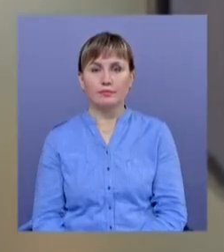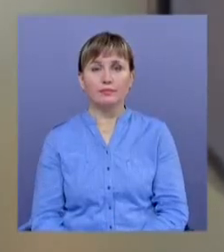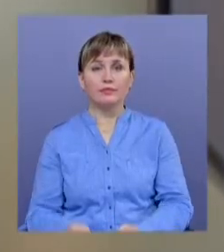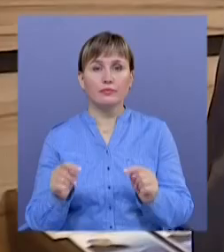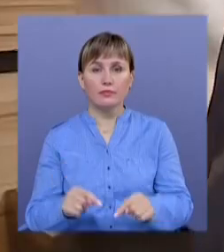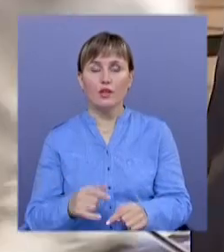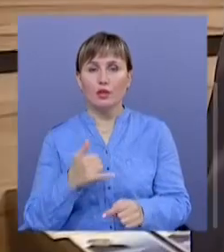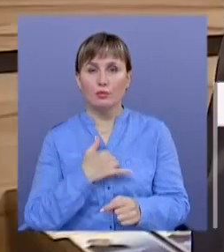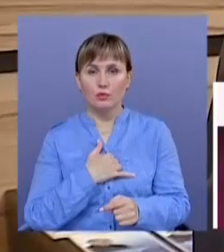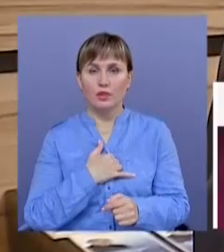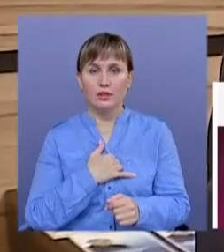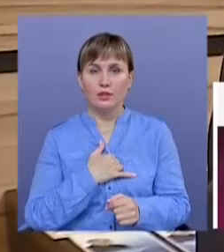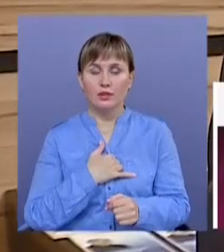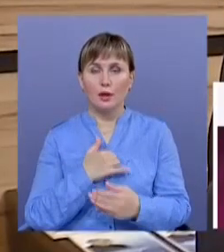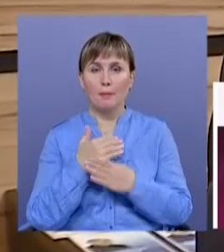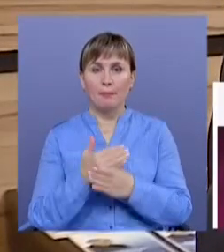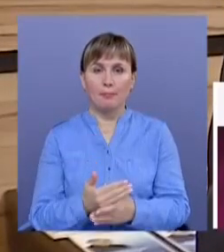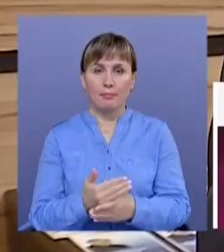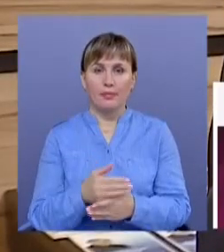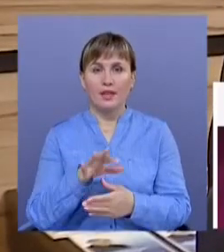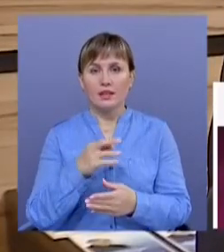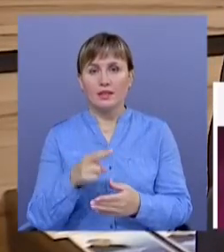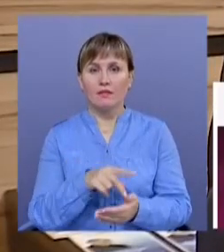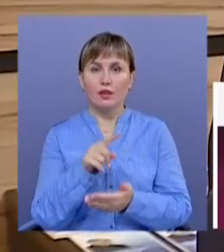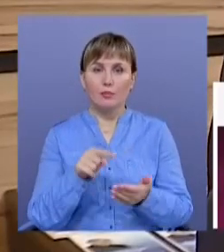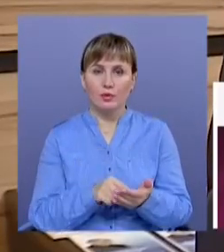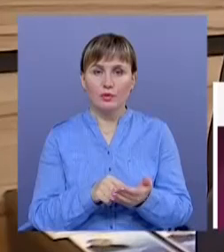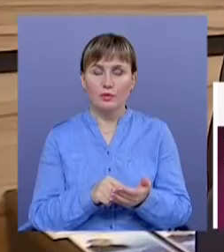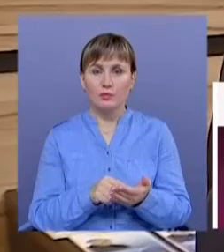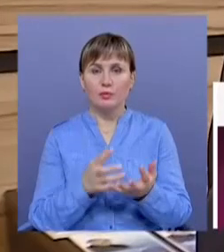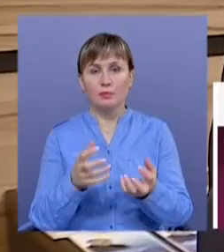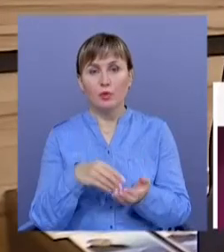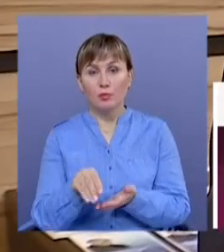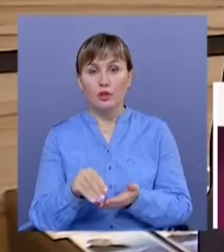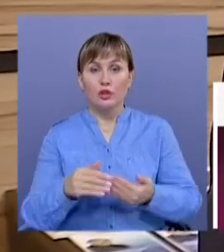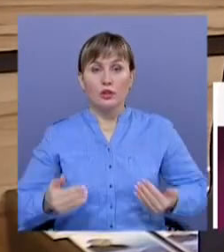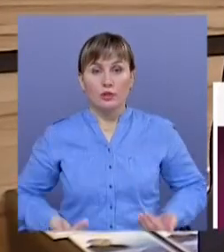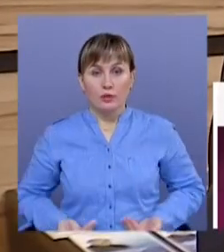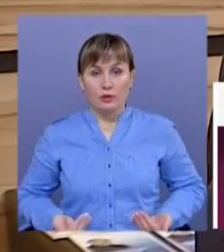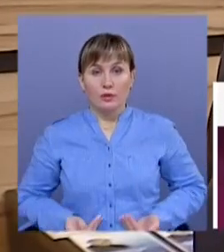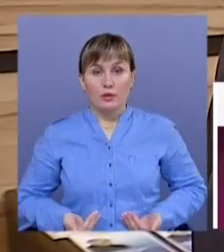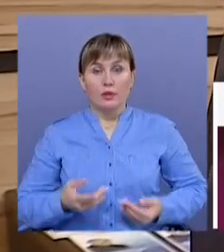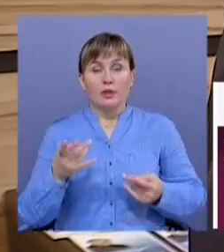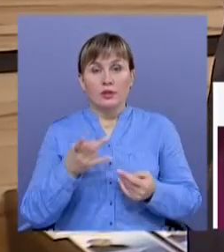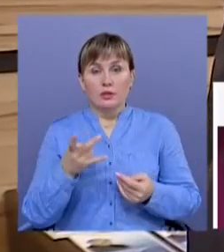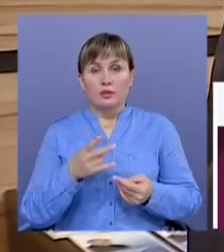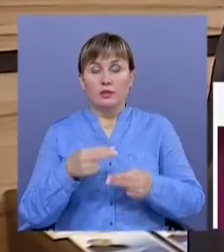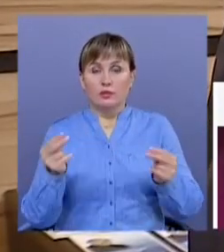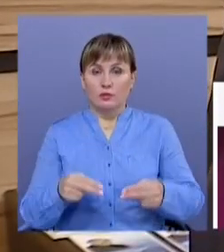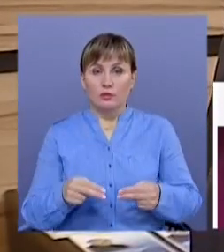нас помогаем по социальным вопросам, по приобретению жилья. Да,